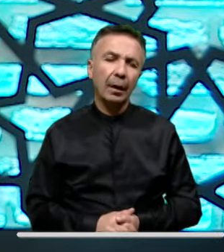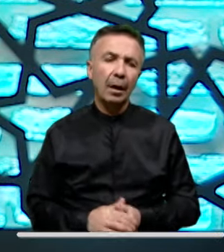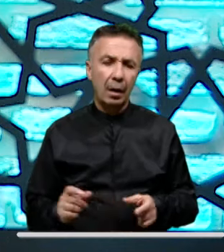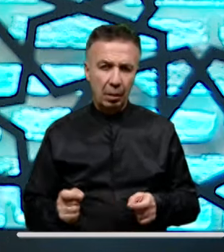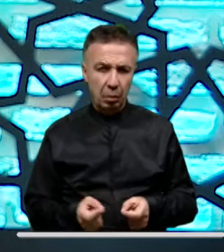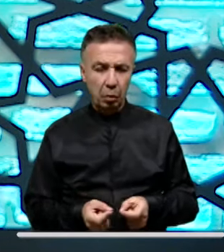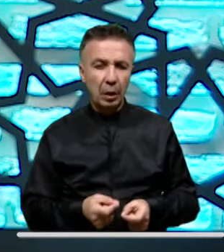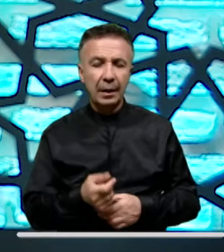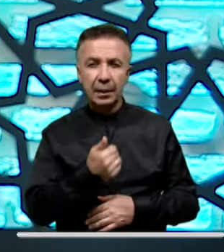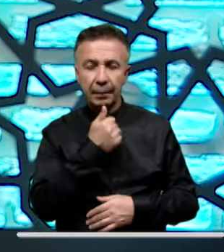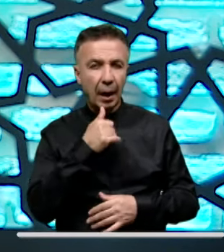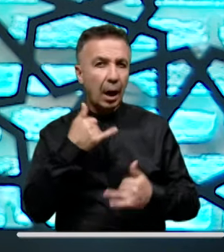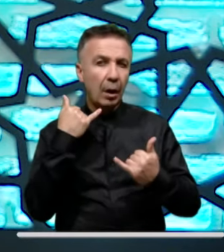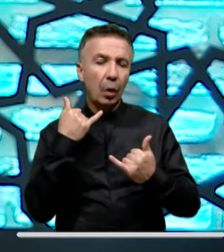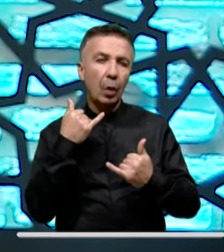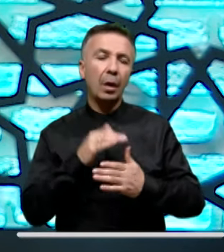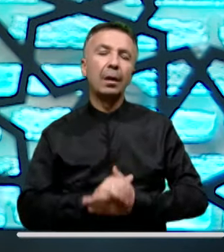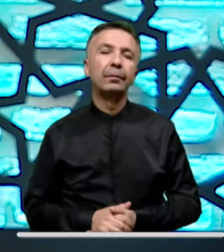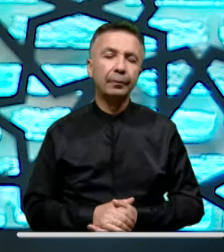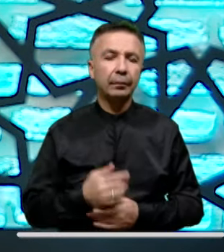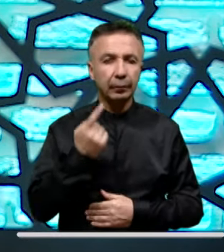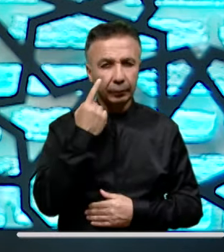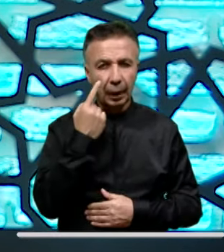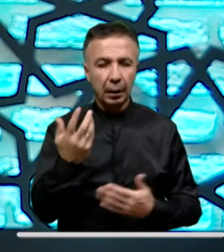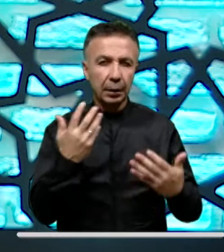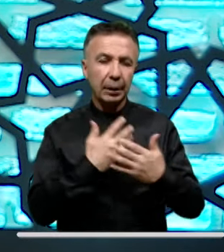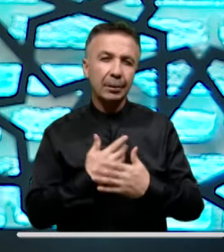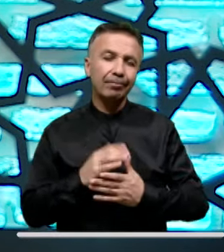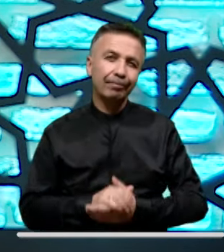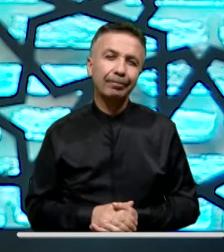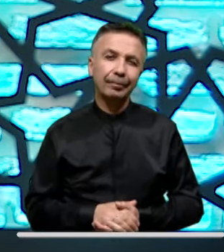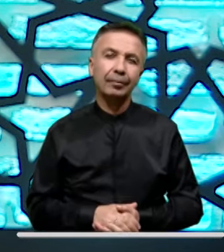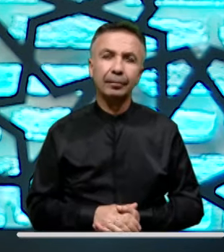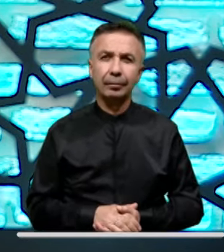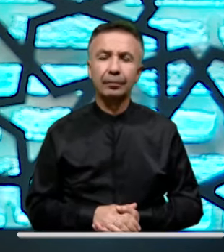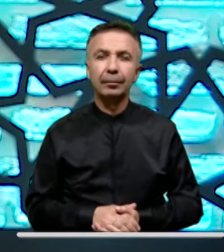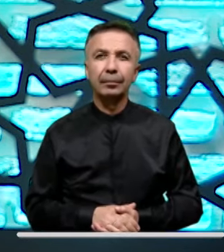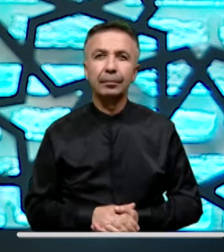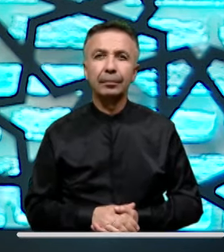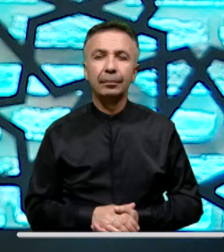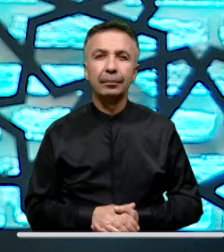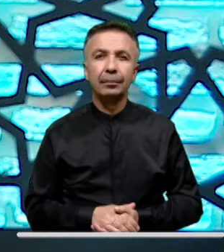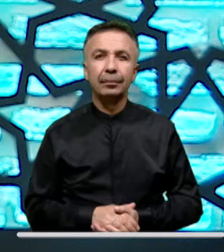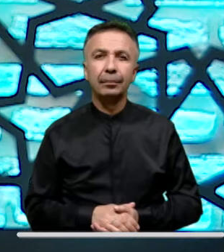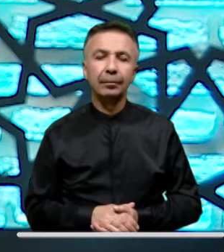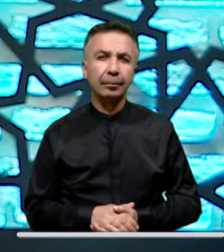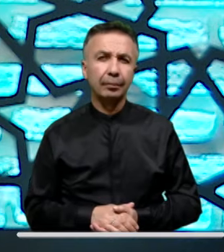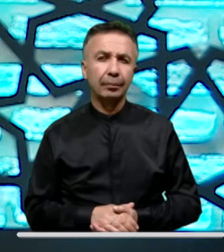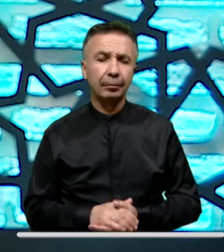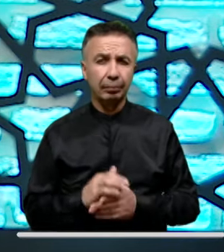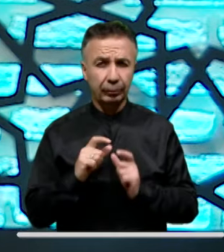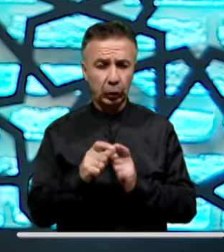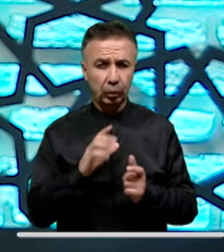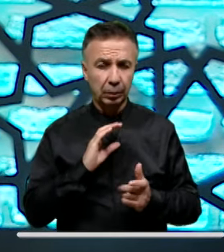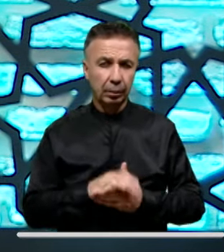hattımızda. Alo. Hayırlı akşamlar. Teşekkür ederiz. Hayırlı akşamlar Bülent Bey. Hayırlı akşamlar. Benim hocama